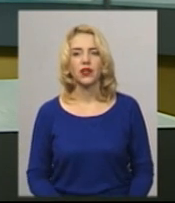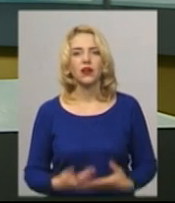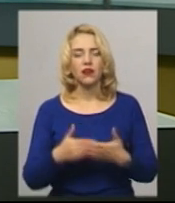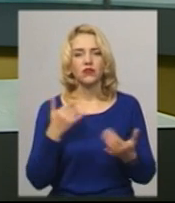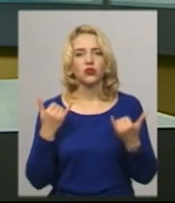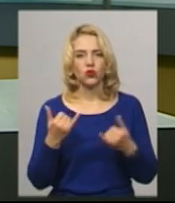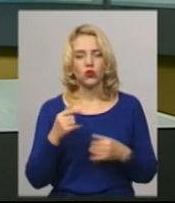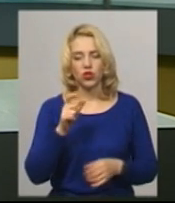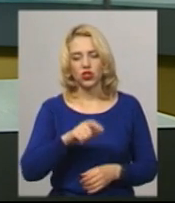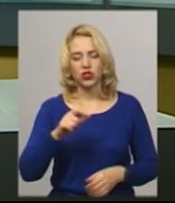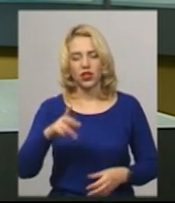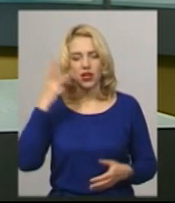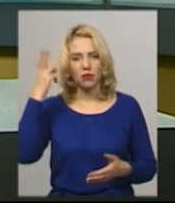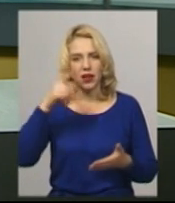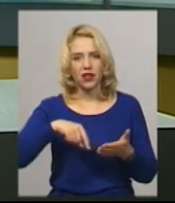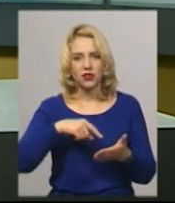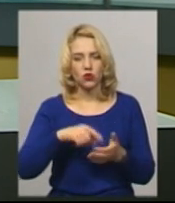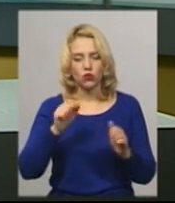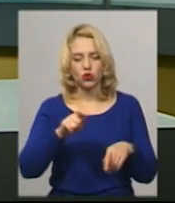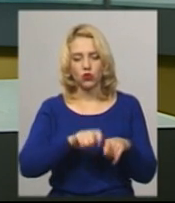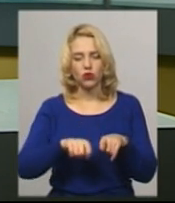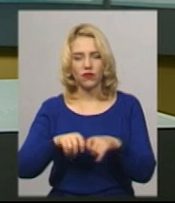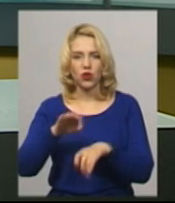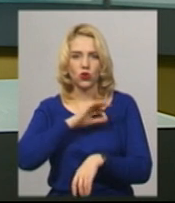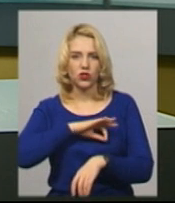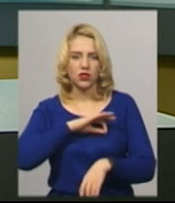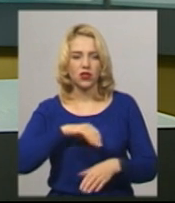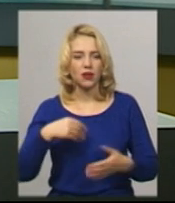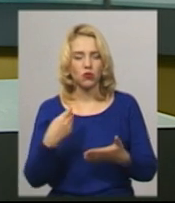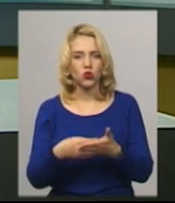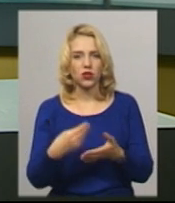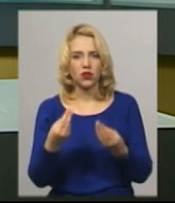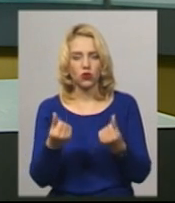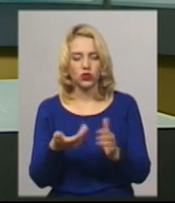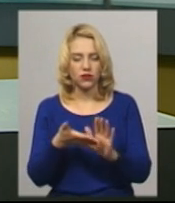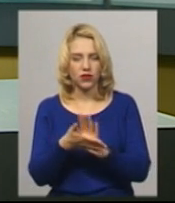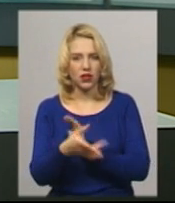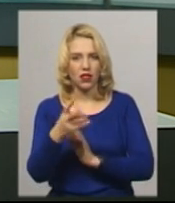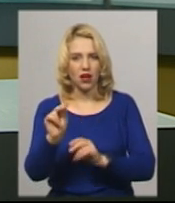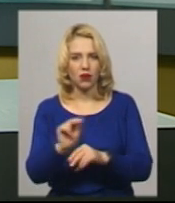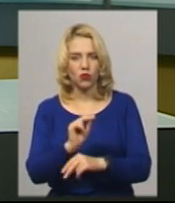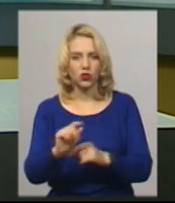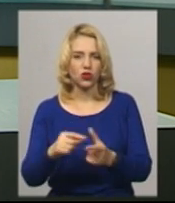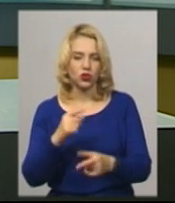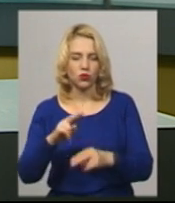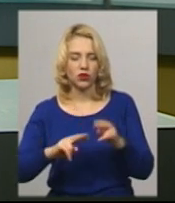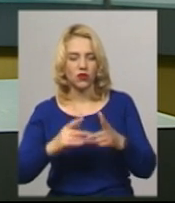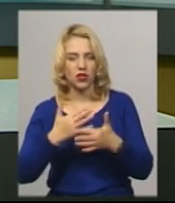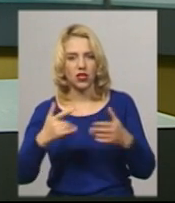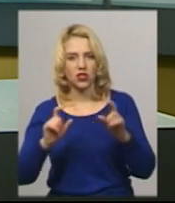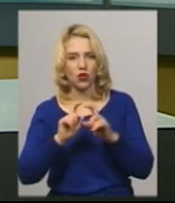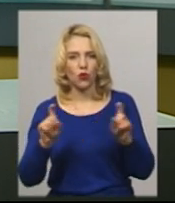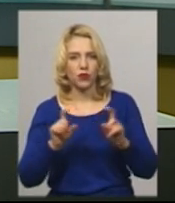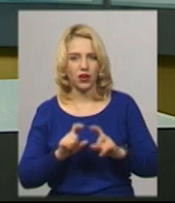Відсьогодні жителі Хмельницького можуть проконтролювати використання бюджетних коштів, витрачених на ремонт чи будівництво різних